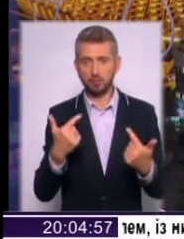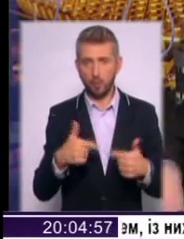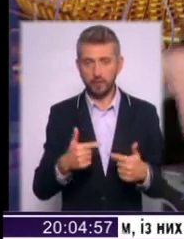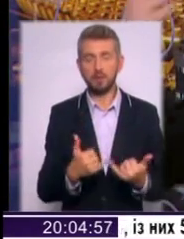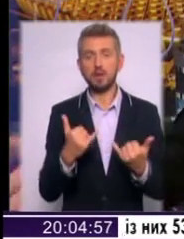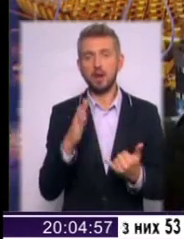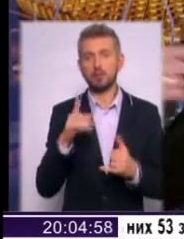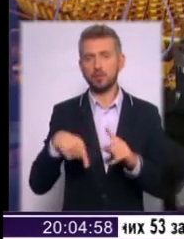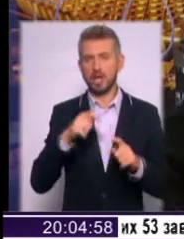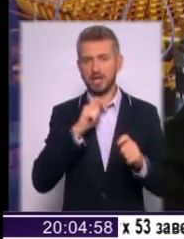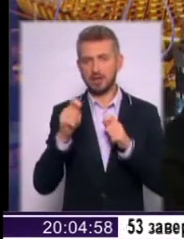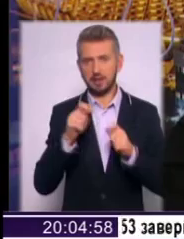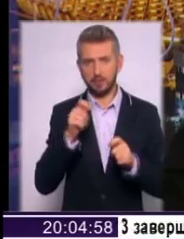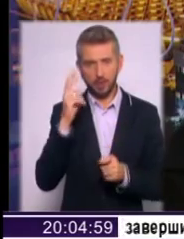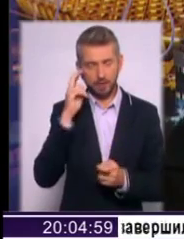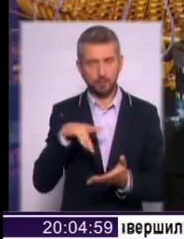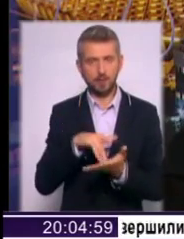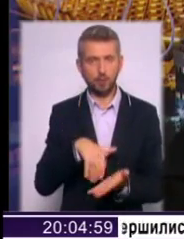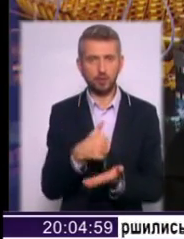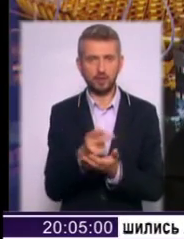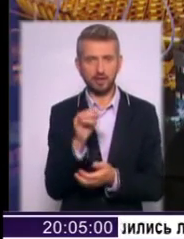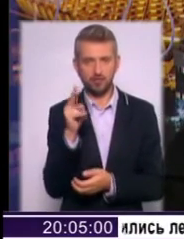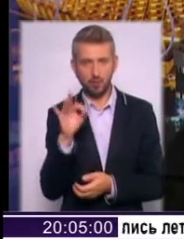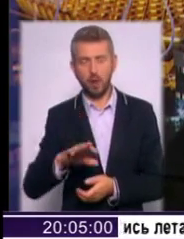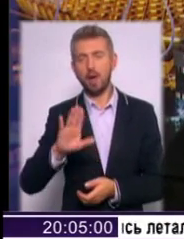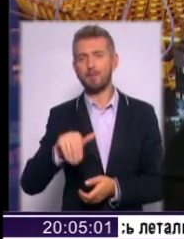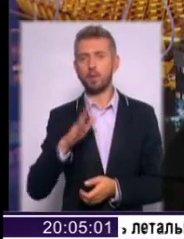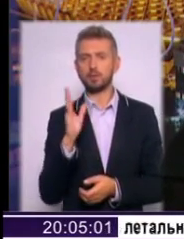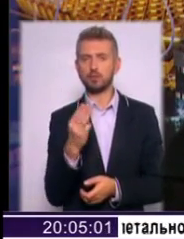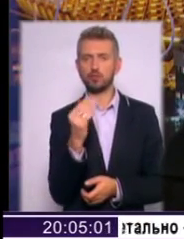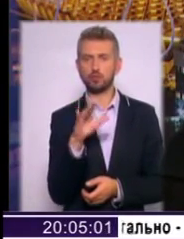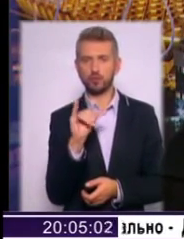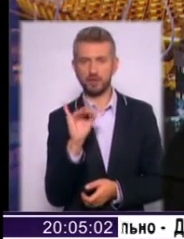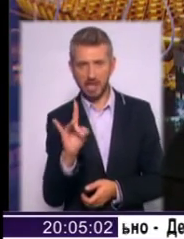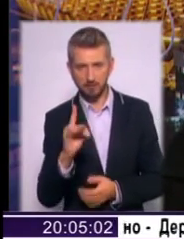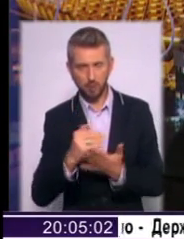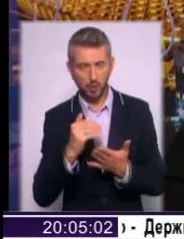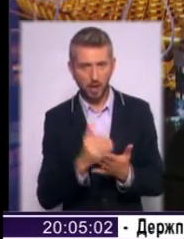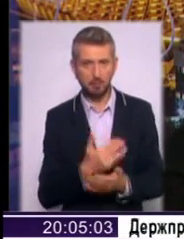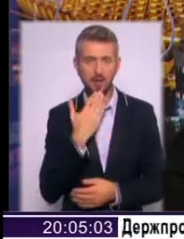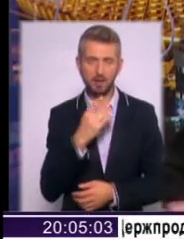Віталія Кличка. Далі ретрансляція ток-шоу Савіка Шустера «Шустер Лайф». Дякую вам за